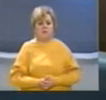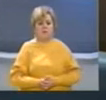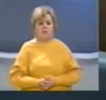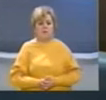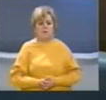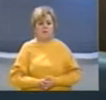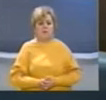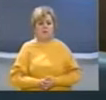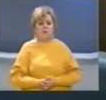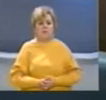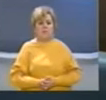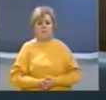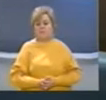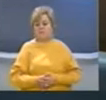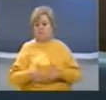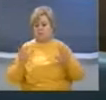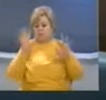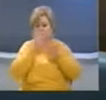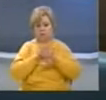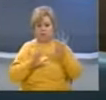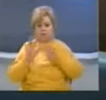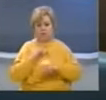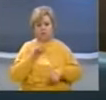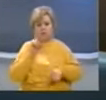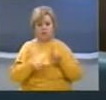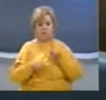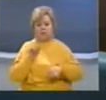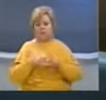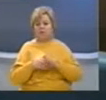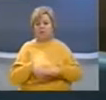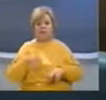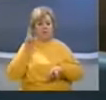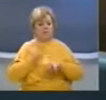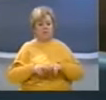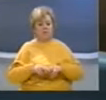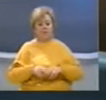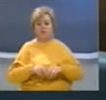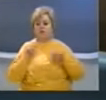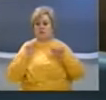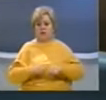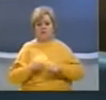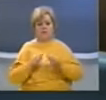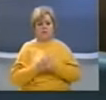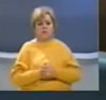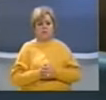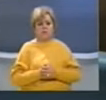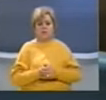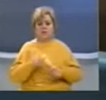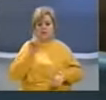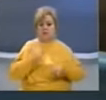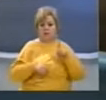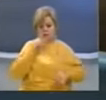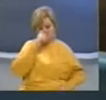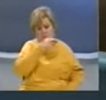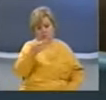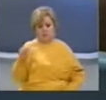Atëherë mos krijohet përshtypja se për disa resurset vendos niveli qendror në kohë të caktuara për disa niveli lokal.